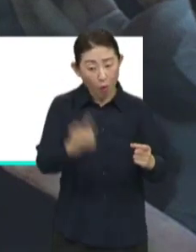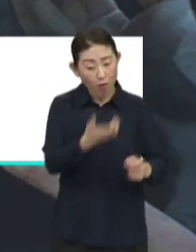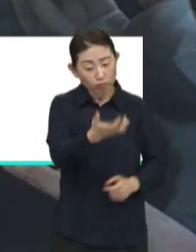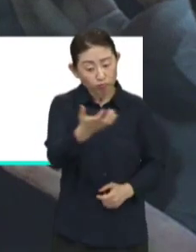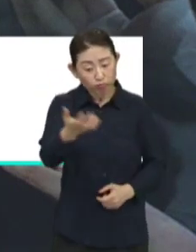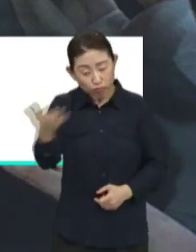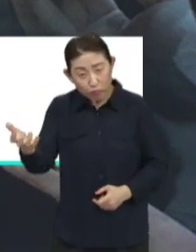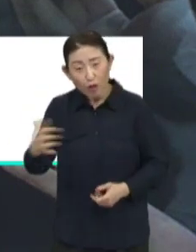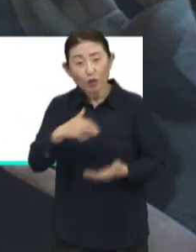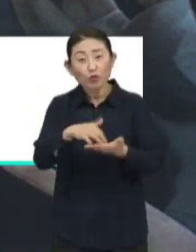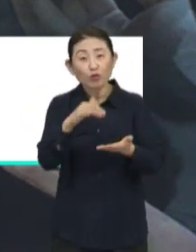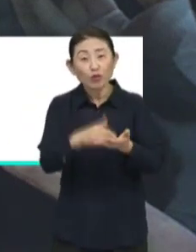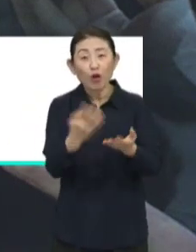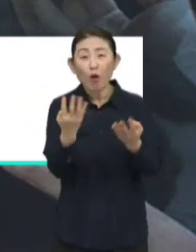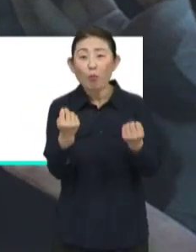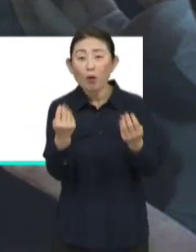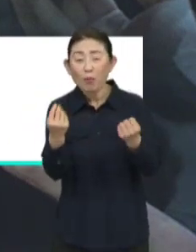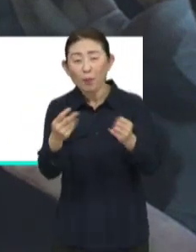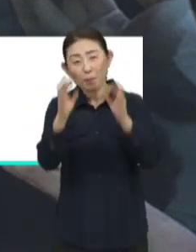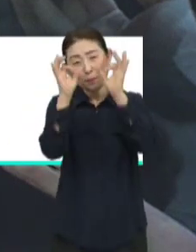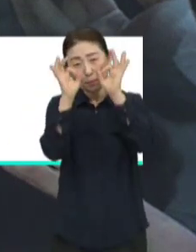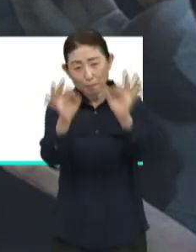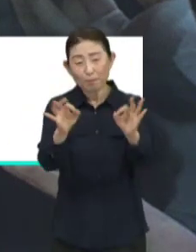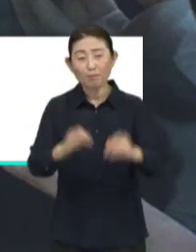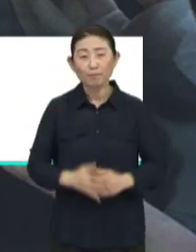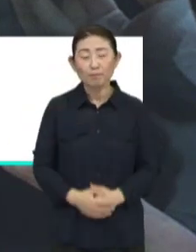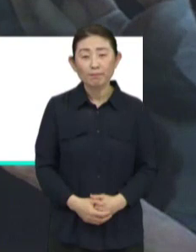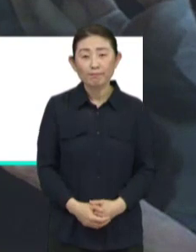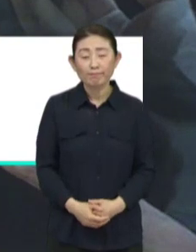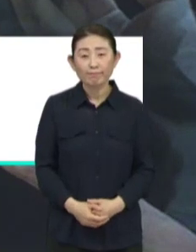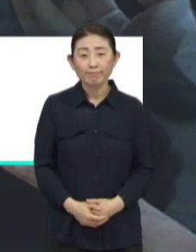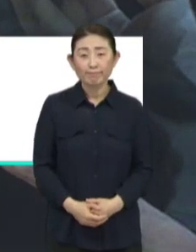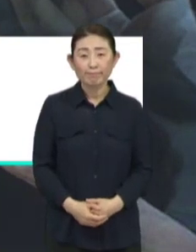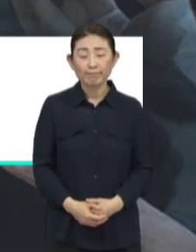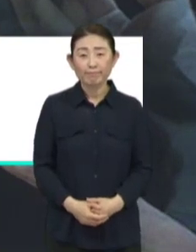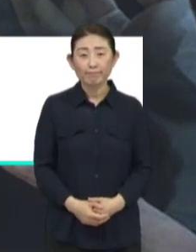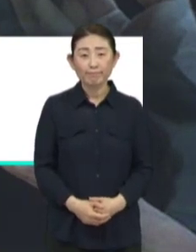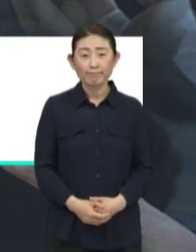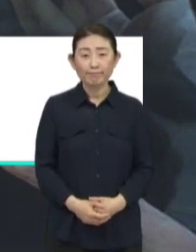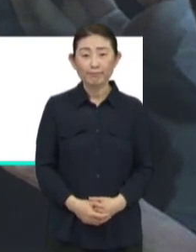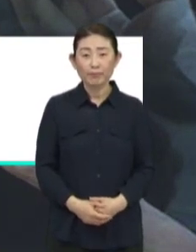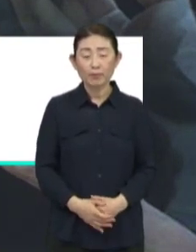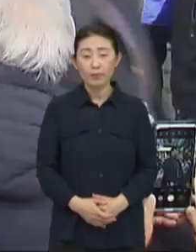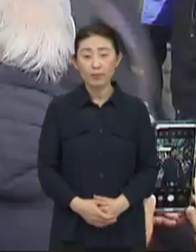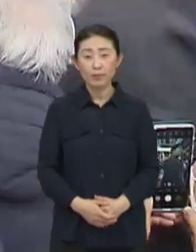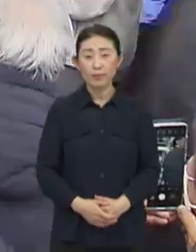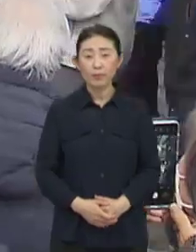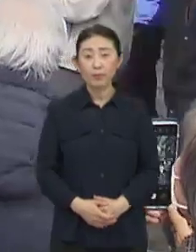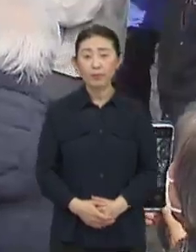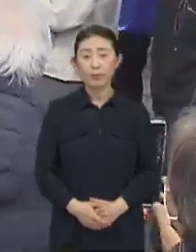방문 횟수를 통해 주요 정당들의 총선 전략을 들여다봅니다. 김세범 기자입니다.